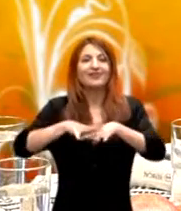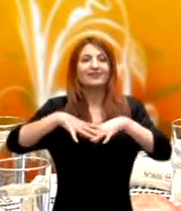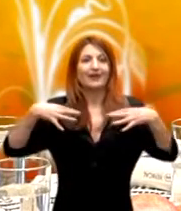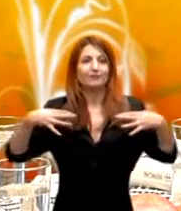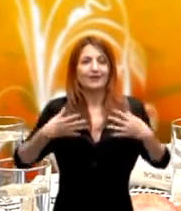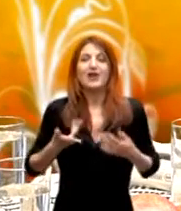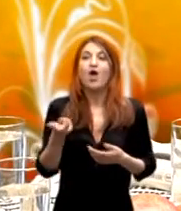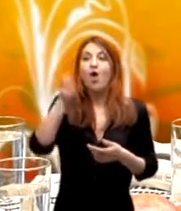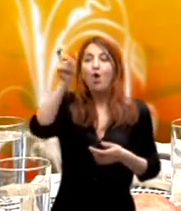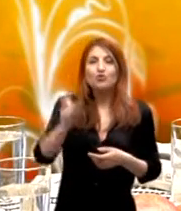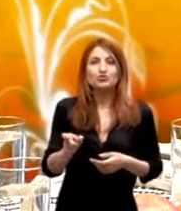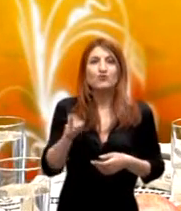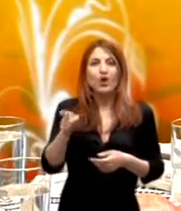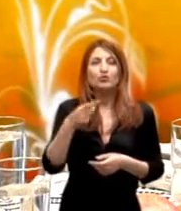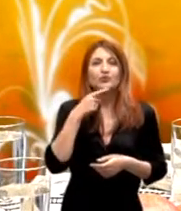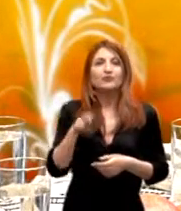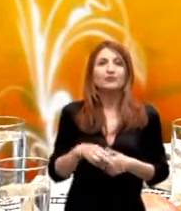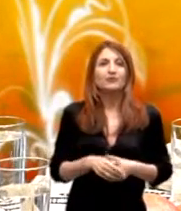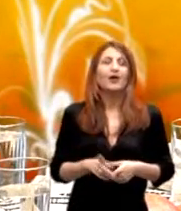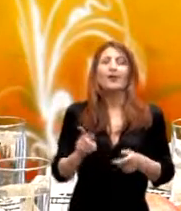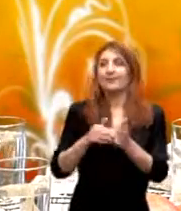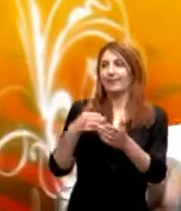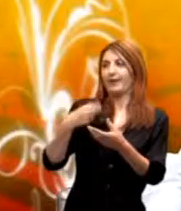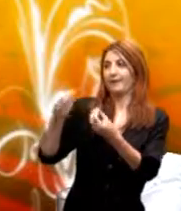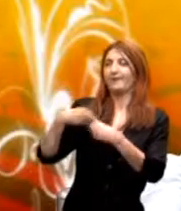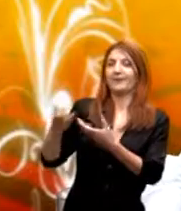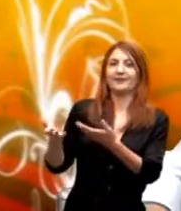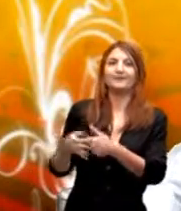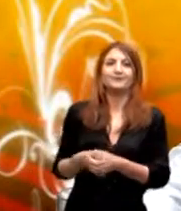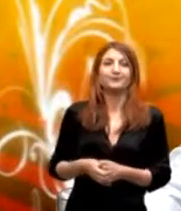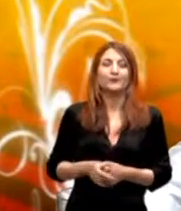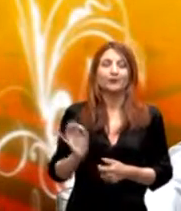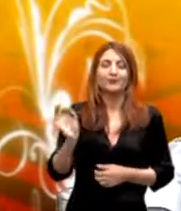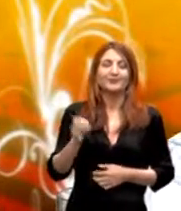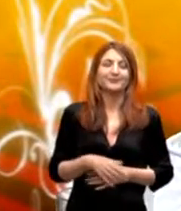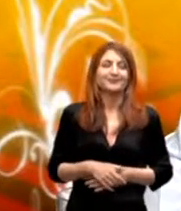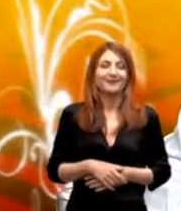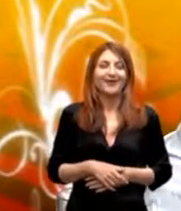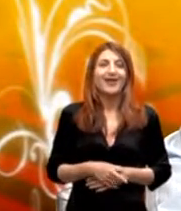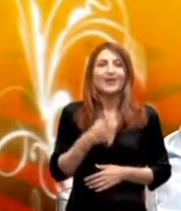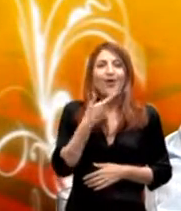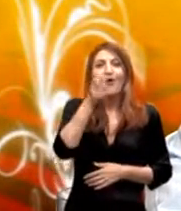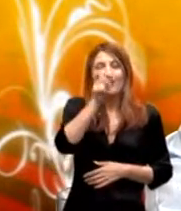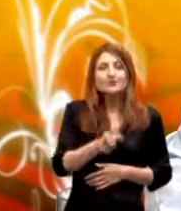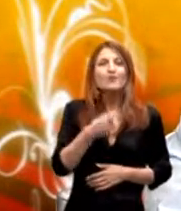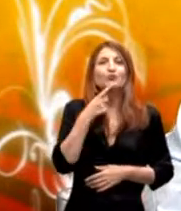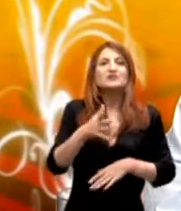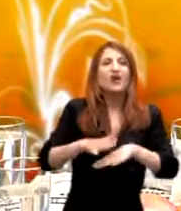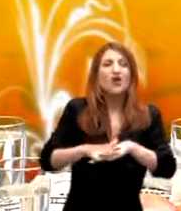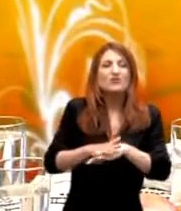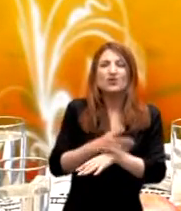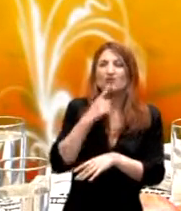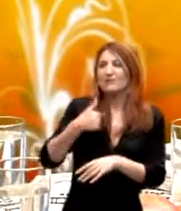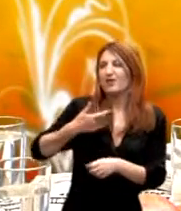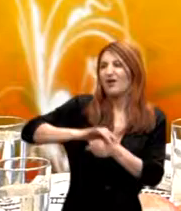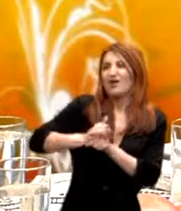osoba koja se osjeća... Da osoba, da osoba koja se osjeća možda